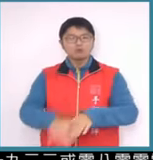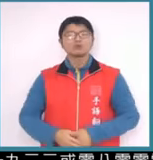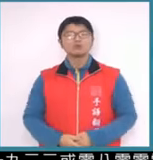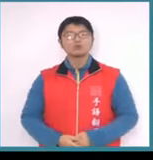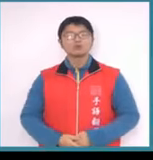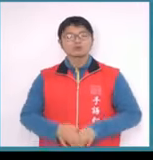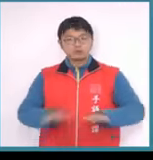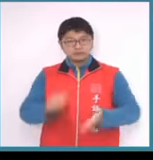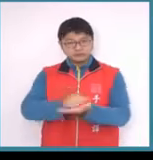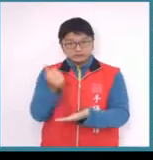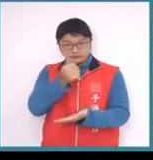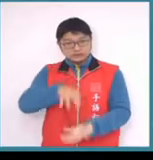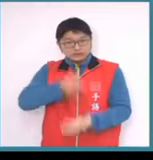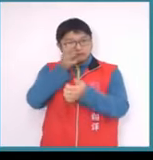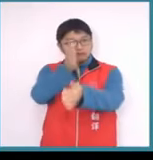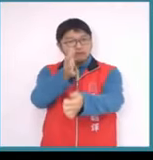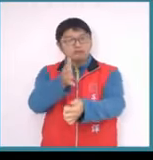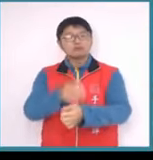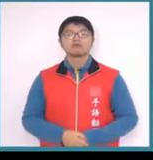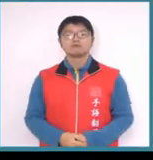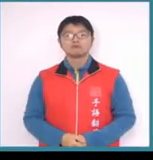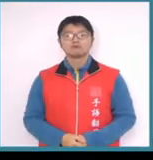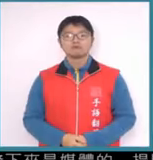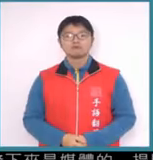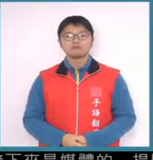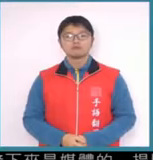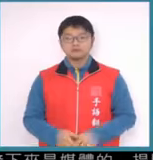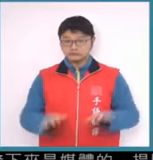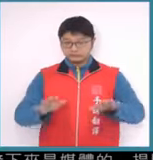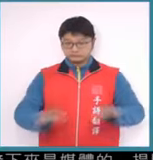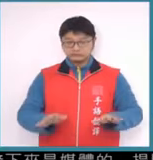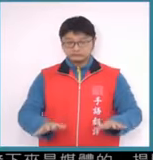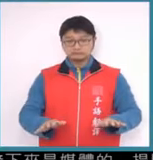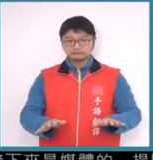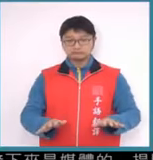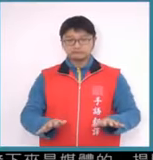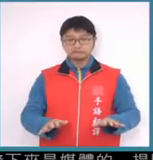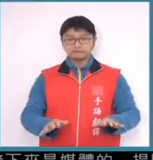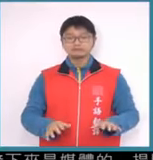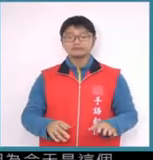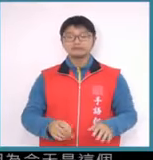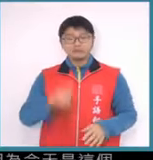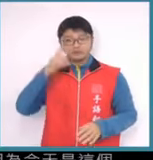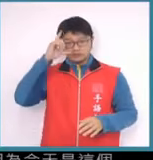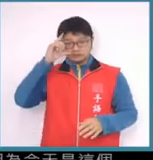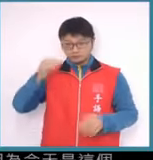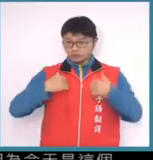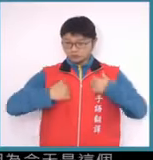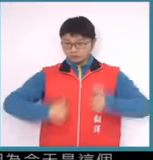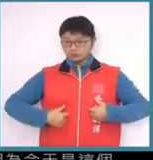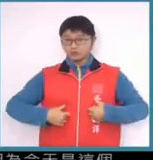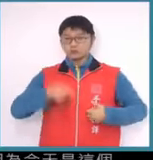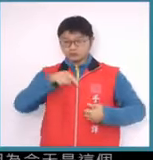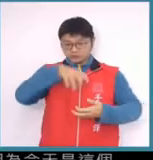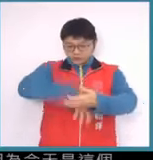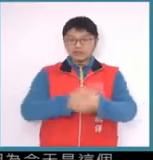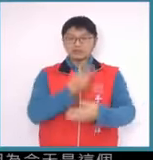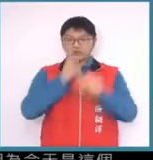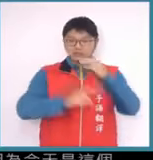下来是媒体的提问时间。那因为今天是这个自贸区雅旭公司的这个群聚个案，那有几